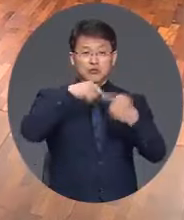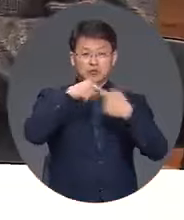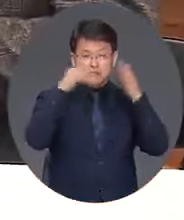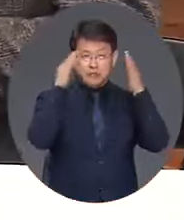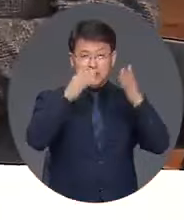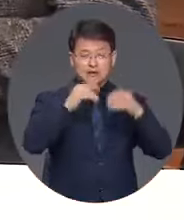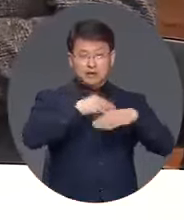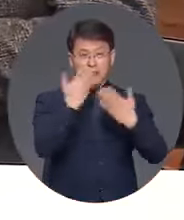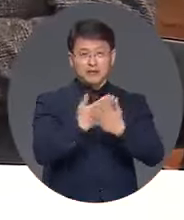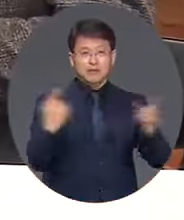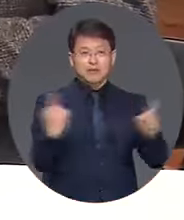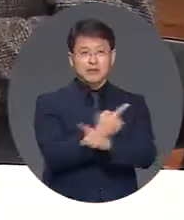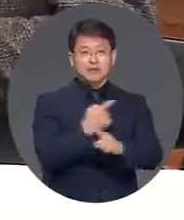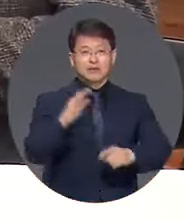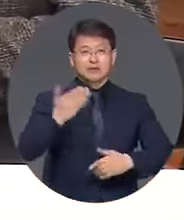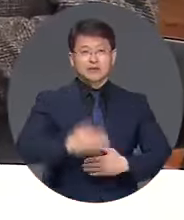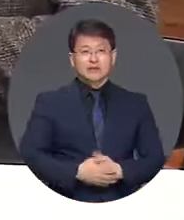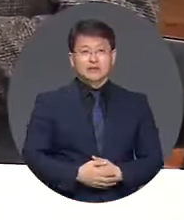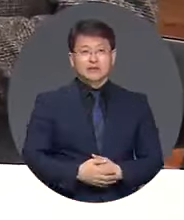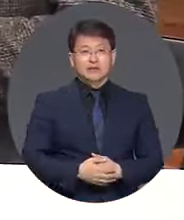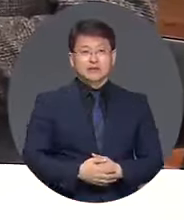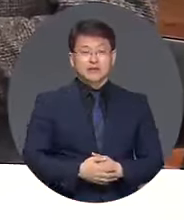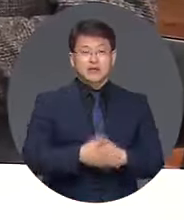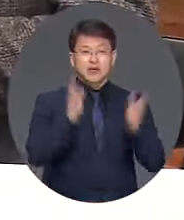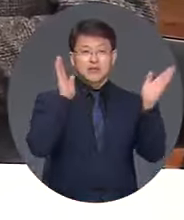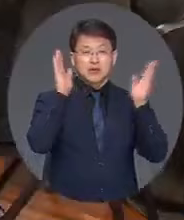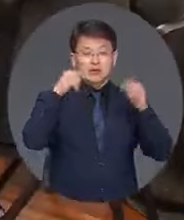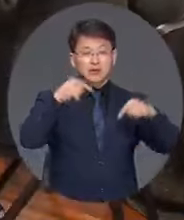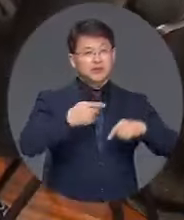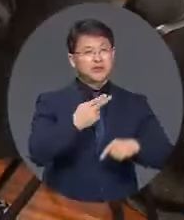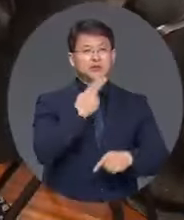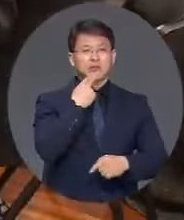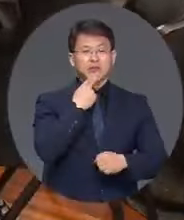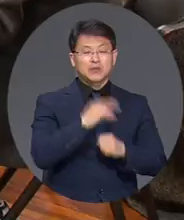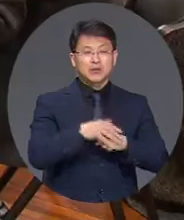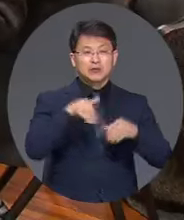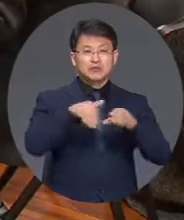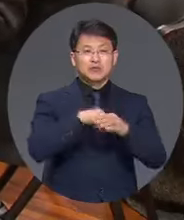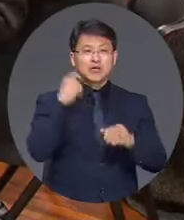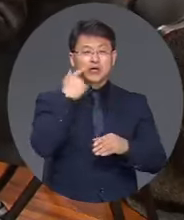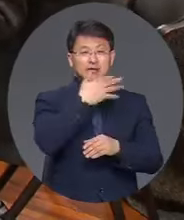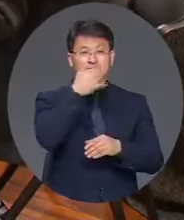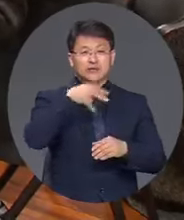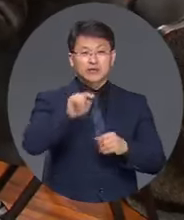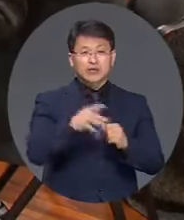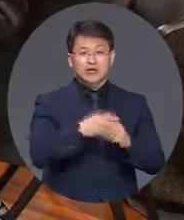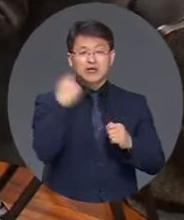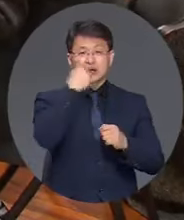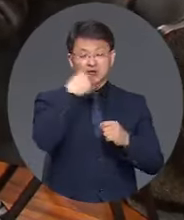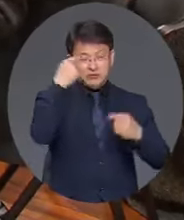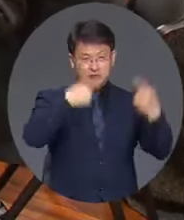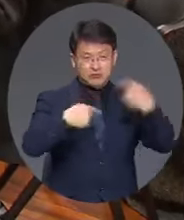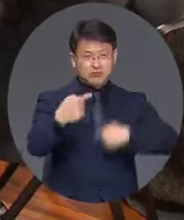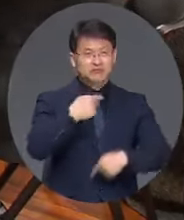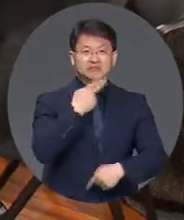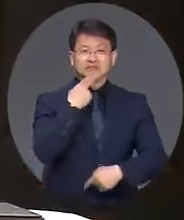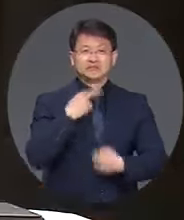방향을 완전히 바꾼 겁니다. 배우들과 협의는커녕 문화예술계의 여론 수렴도